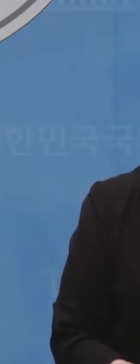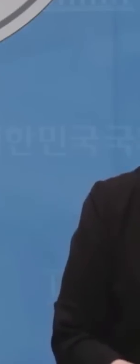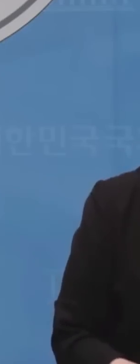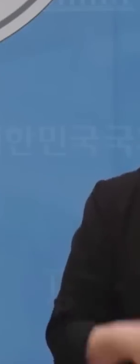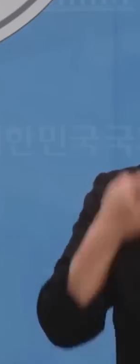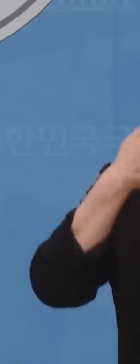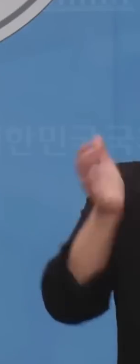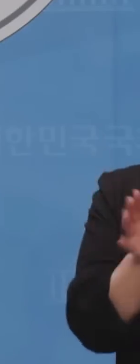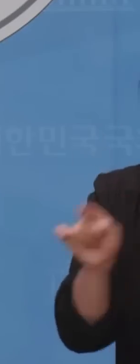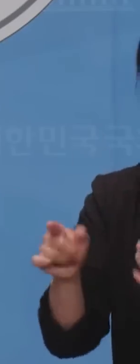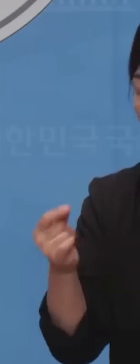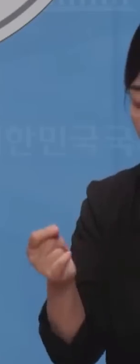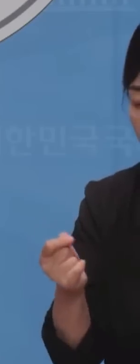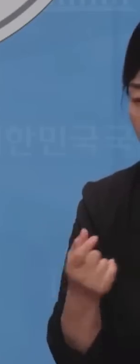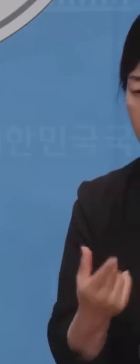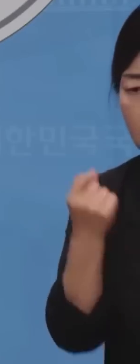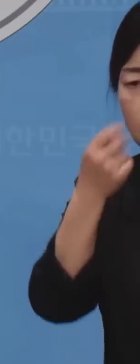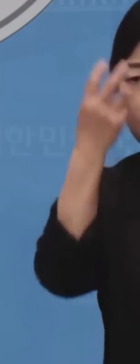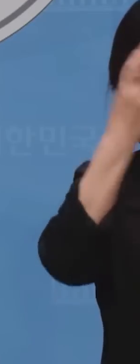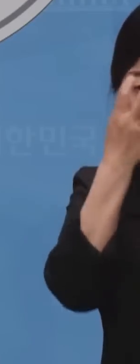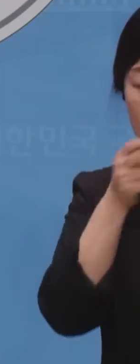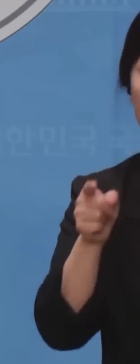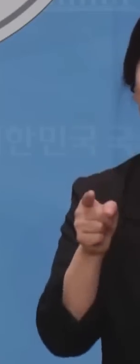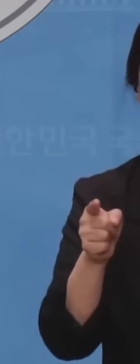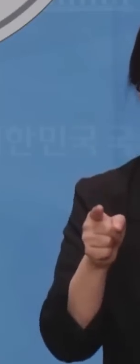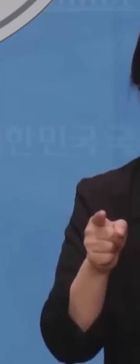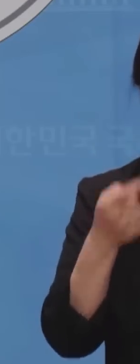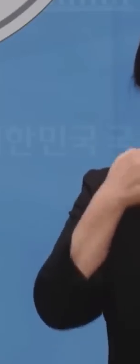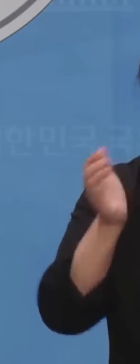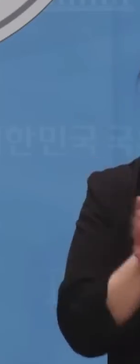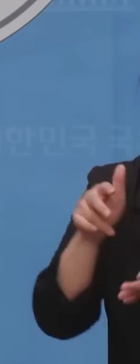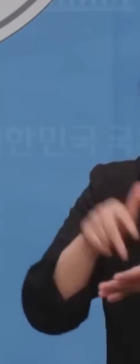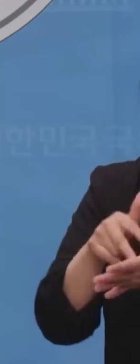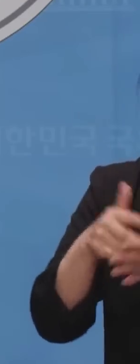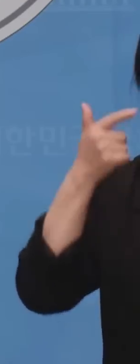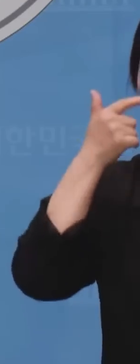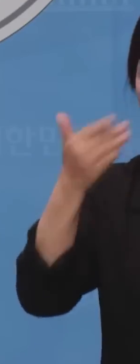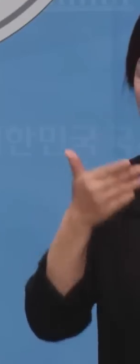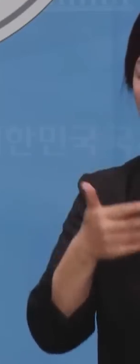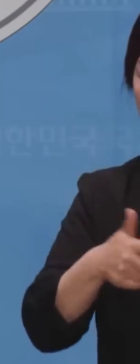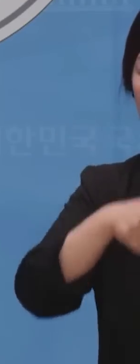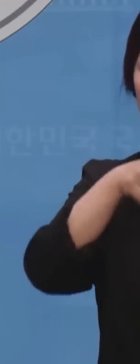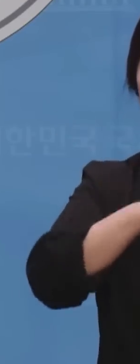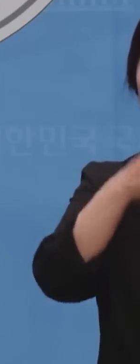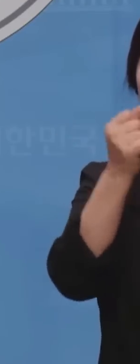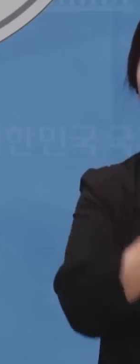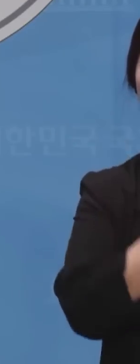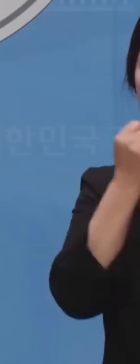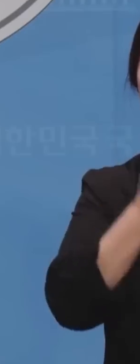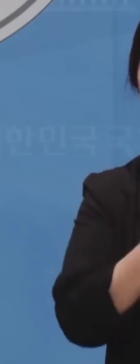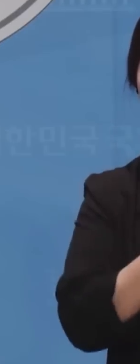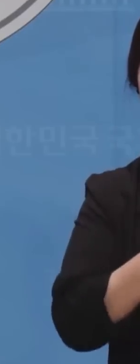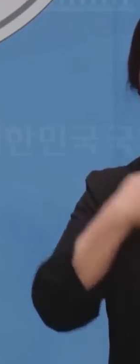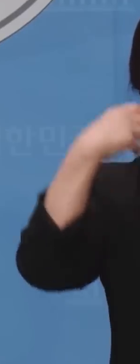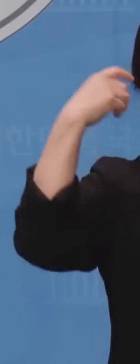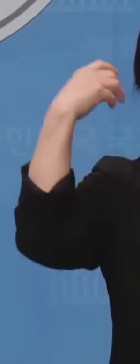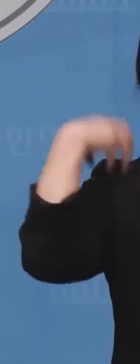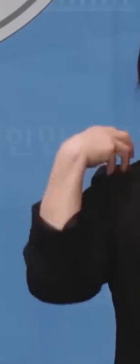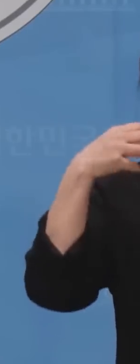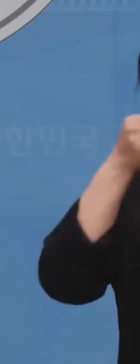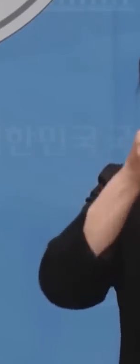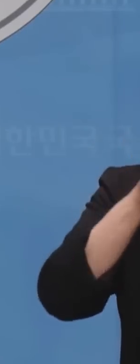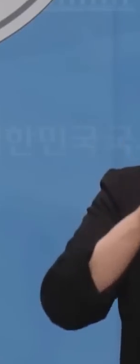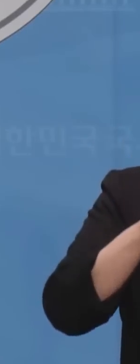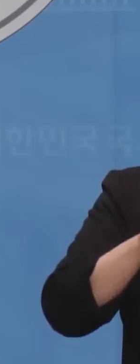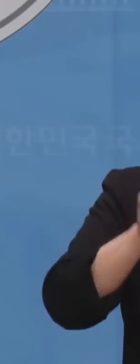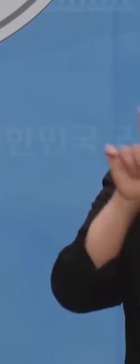민주당 역시 빠른 조사와 함께 당 차원의 명확한 입장을 밝히고 책임감 있는